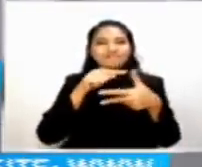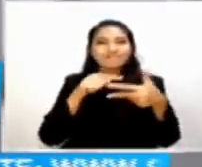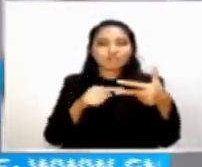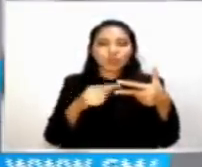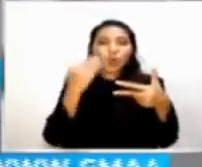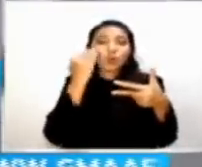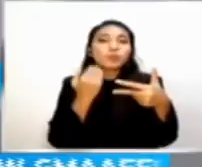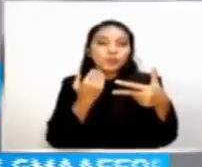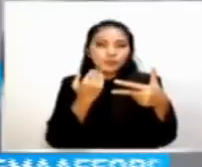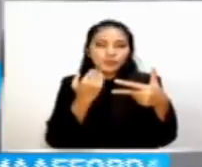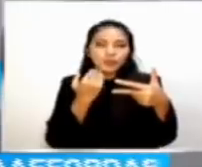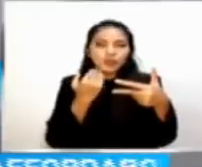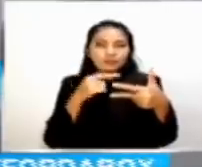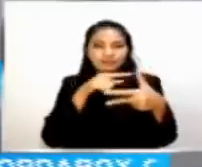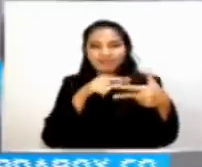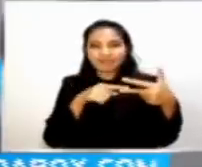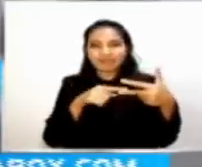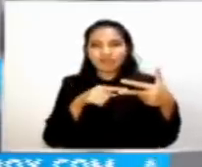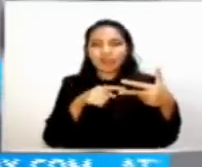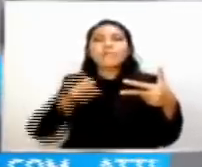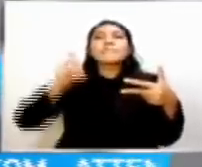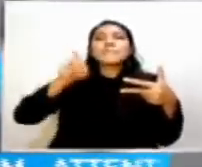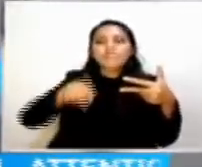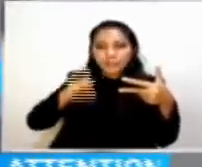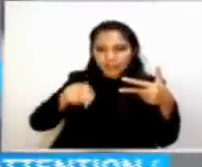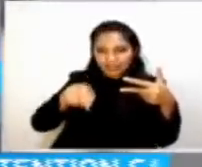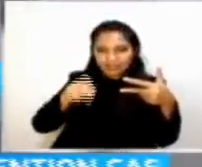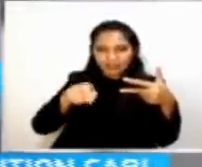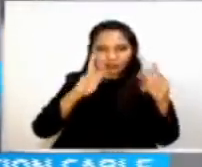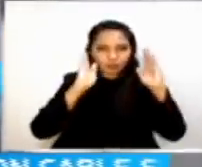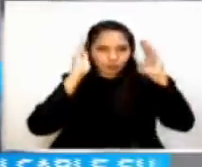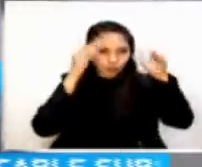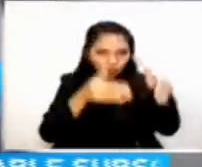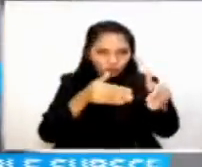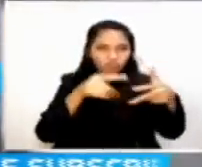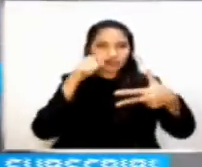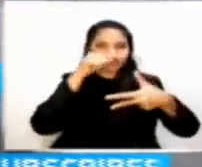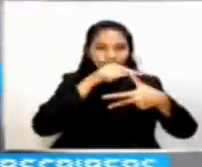improvement must be addressed point by point by point. Pag hindi mo